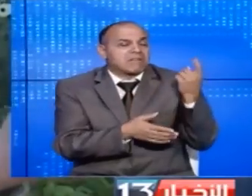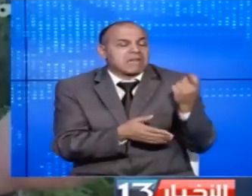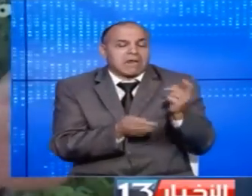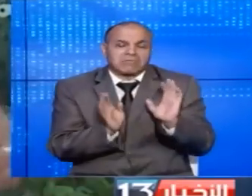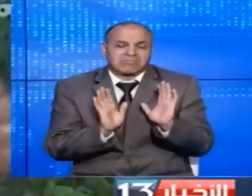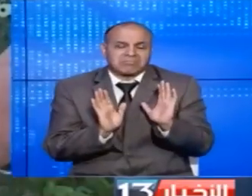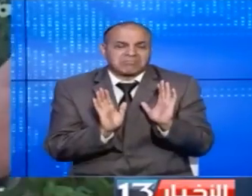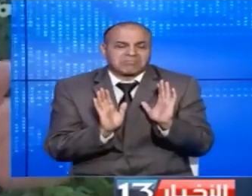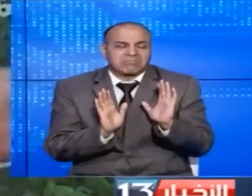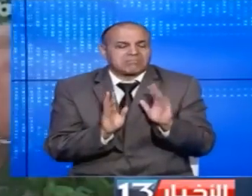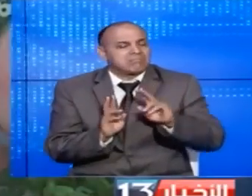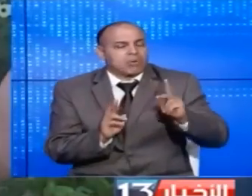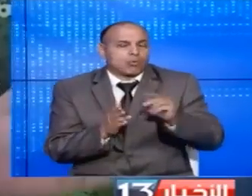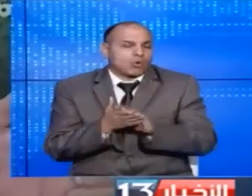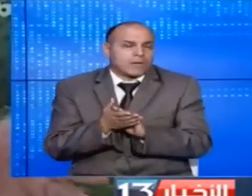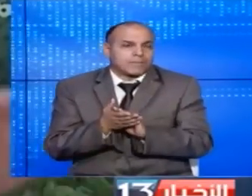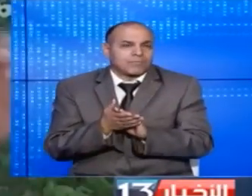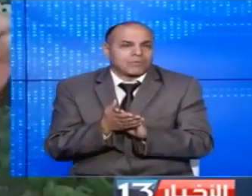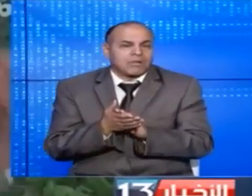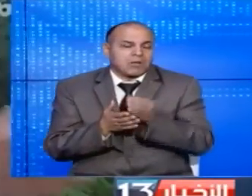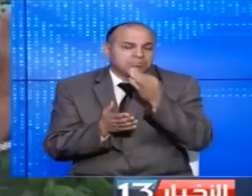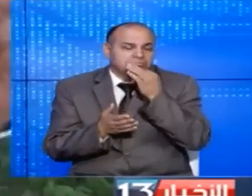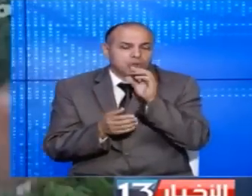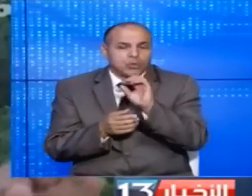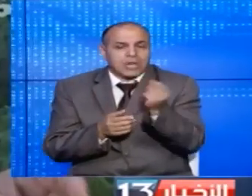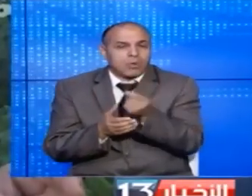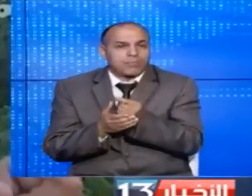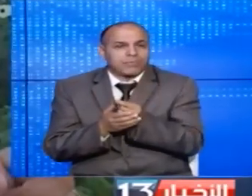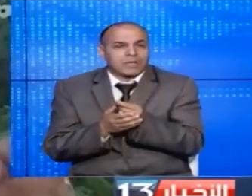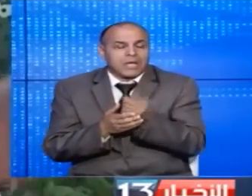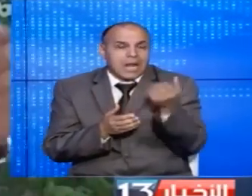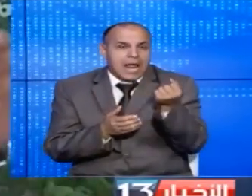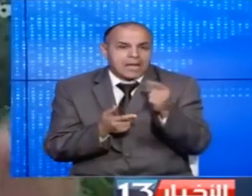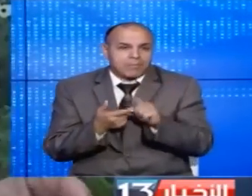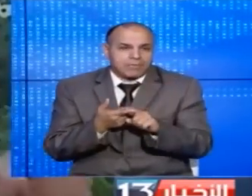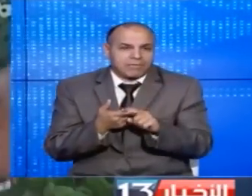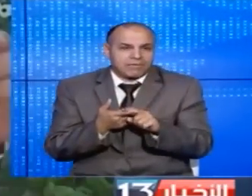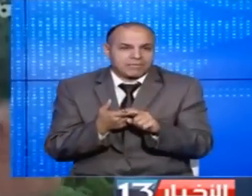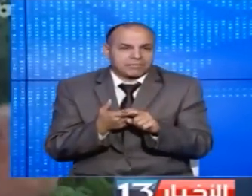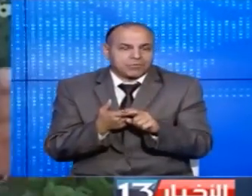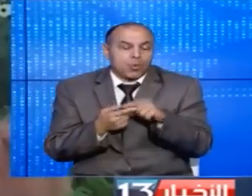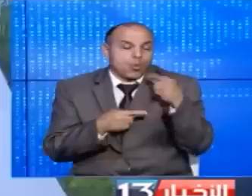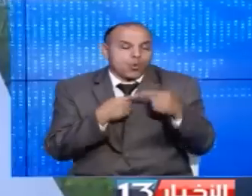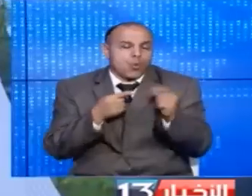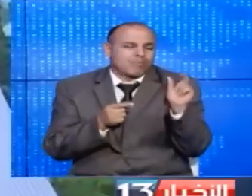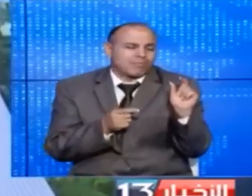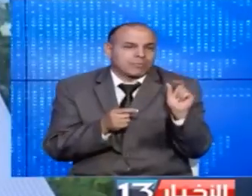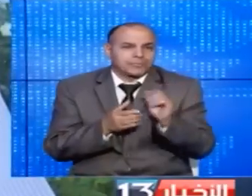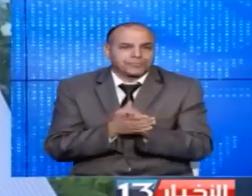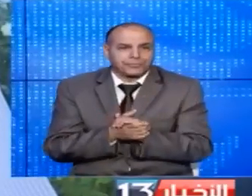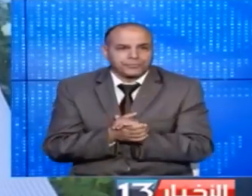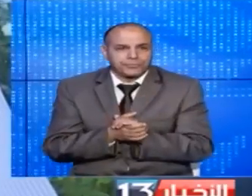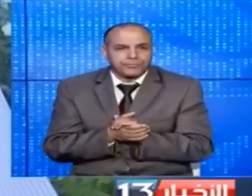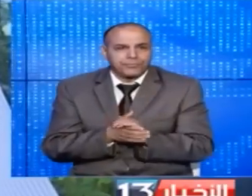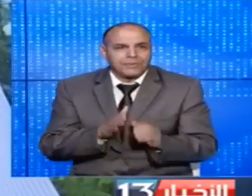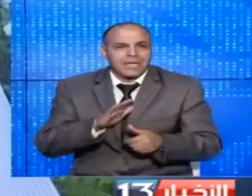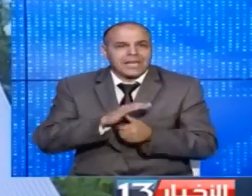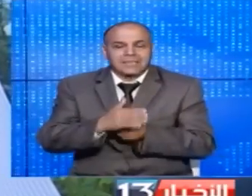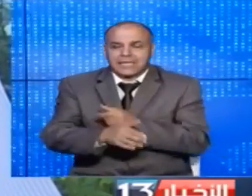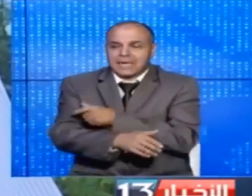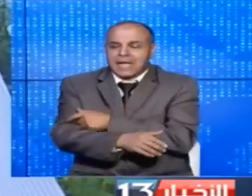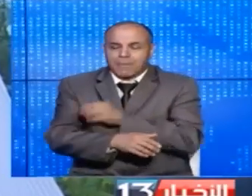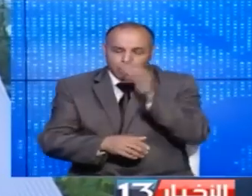في يضيع فيه في حاجات ويستهلك جست من الاستهلاك اليومي فقط. رئيس النقابة